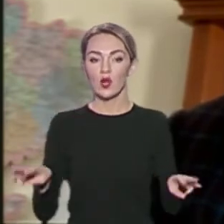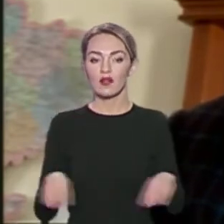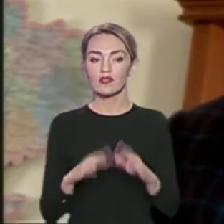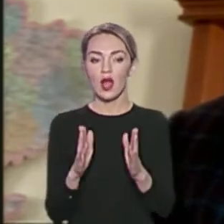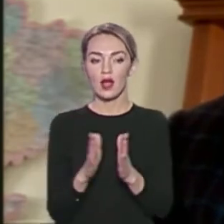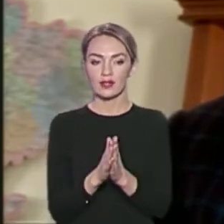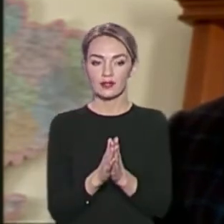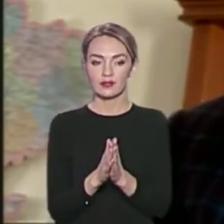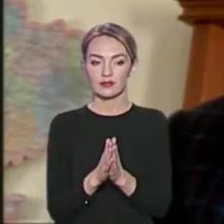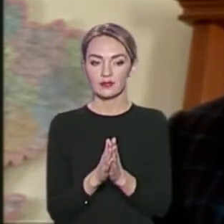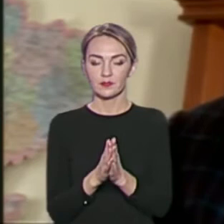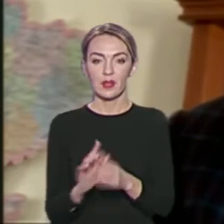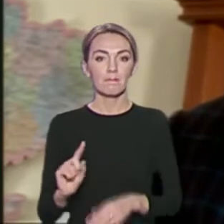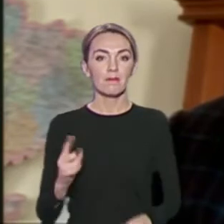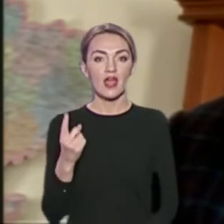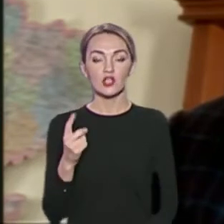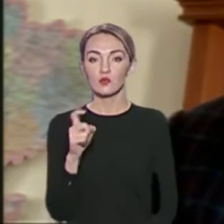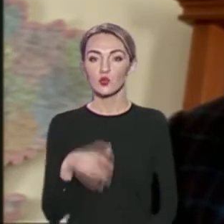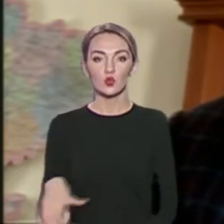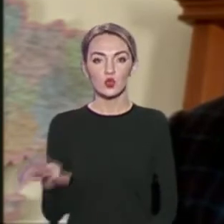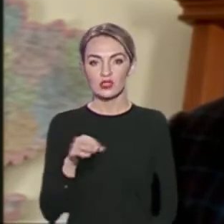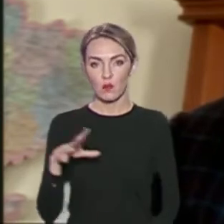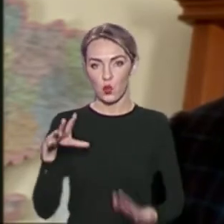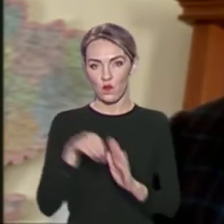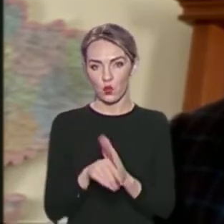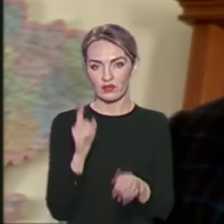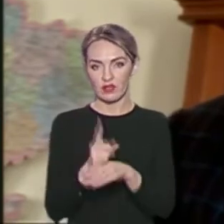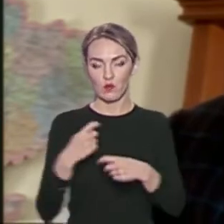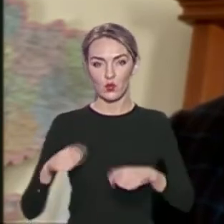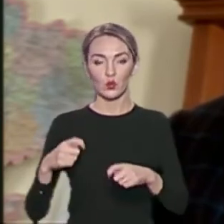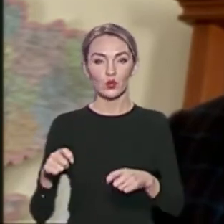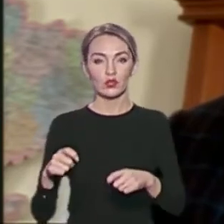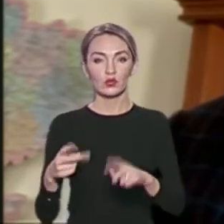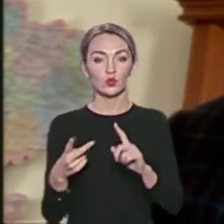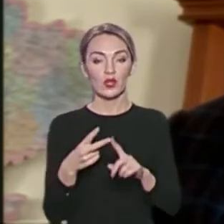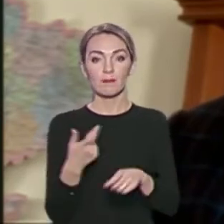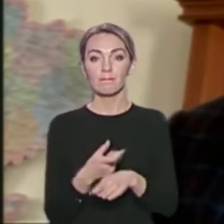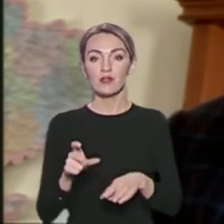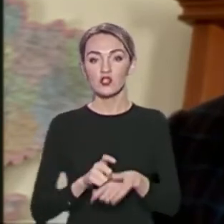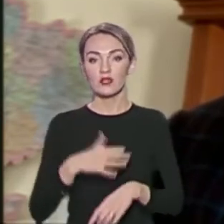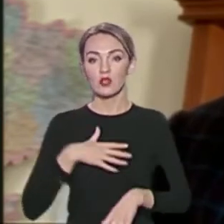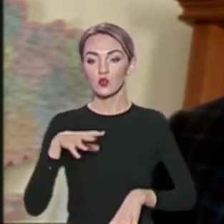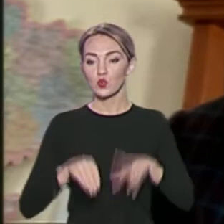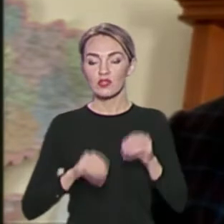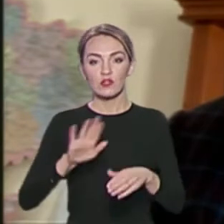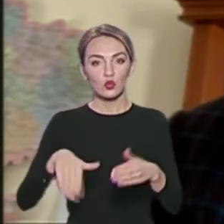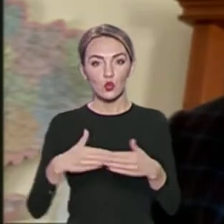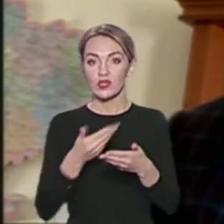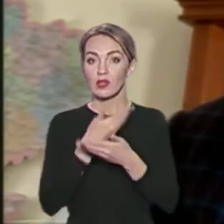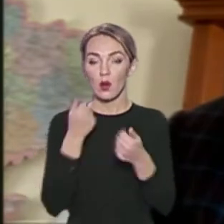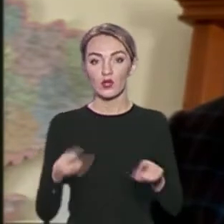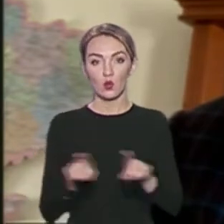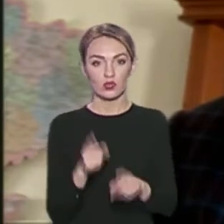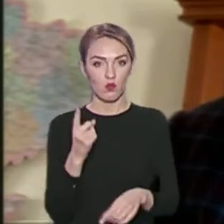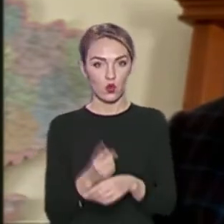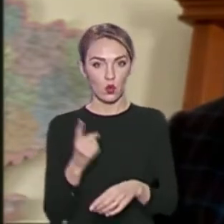взагалі першим з усіх запровадив заборону на експорт подібної продукції. Друге, переважна більшість наших сусідів і досі не мають такої